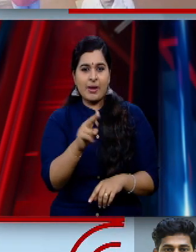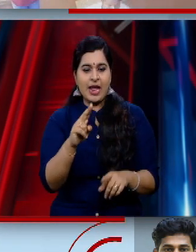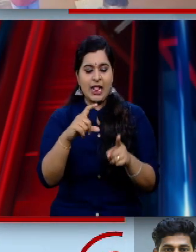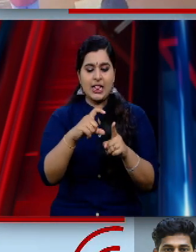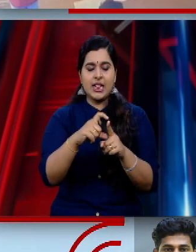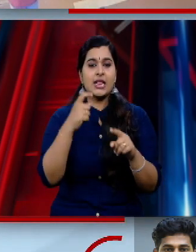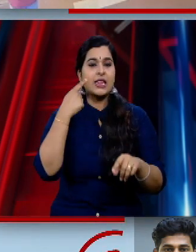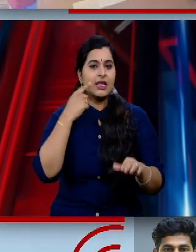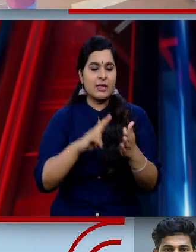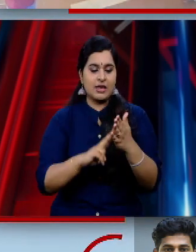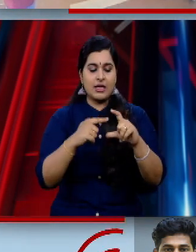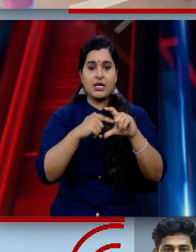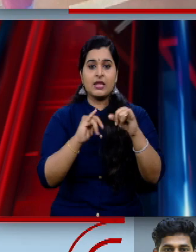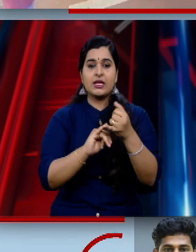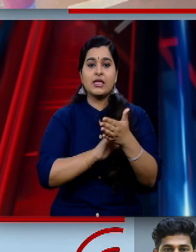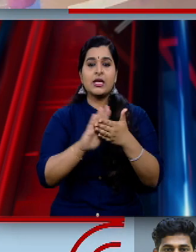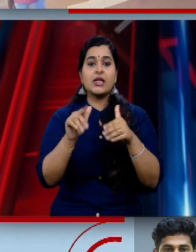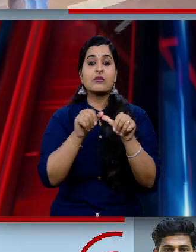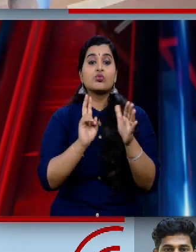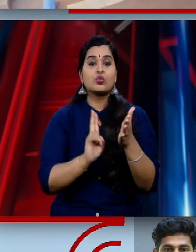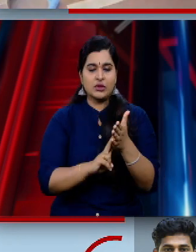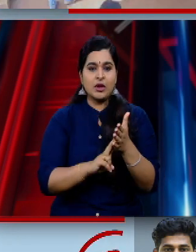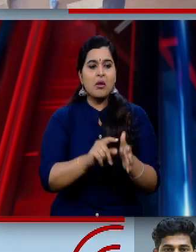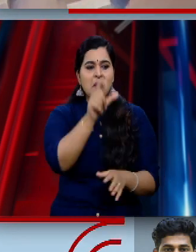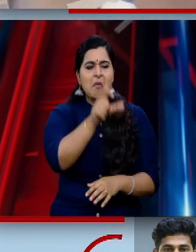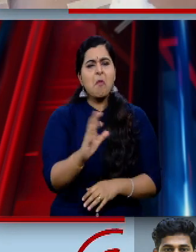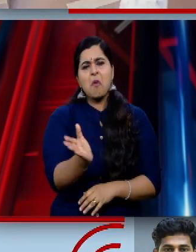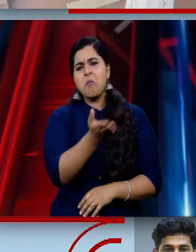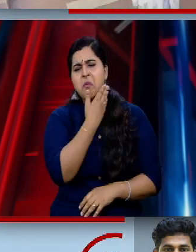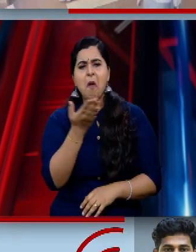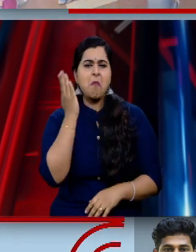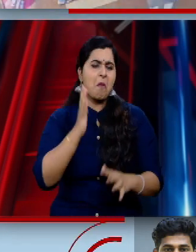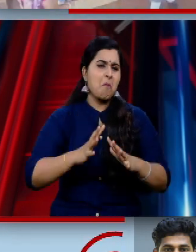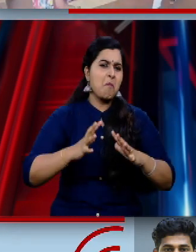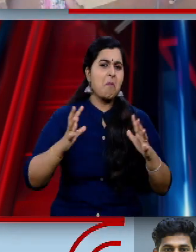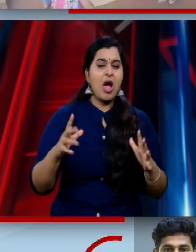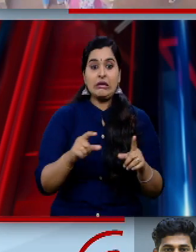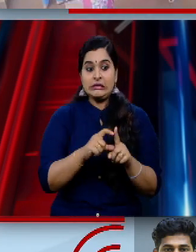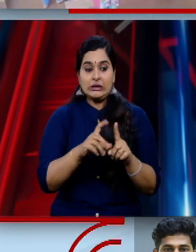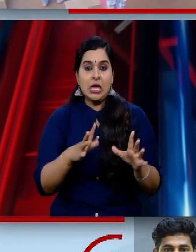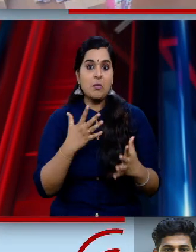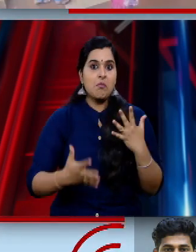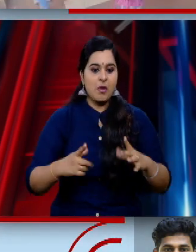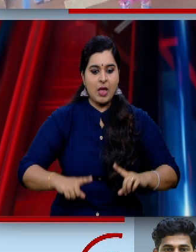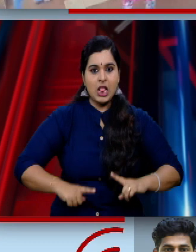പറയുന്നത് മരണകാരണമാകാവുന്ന പരിക്കായിരുന്നു പോലുള്ള വാദവും പ്രോസിക്യൂഷൻ ഭാഗത്തുനിന്നുണ്ടായി. ഇക്കാര്യങ്ങളെല്ലാം കോടതി പരിഗണിച്ചിട്ടുണ്ട്. എന്തായാലും